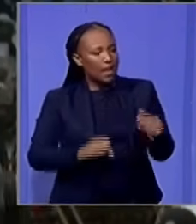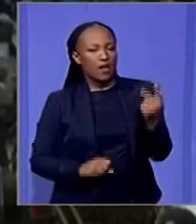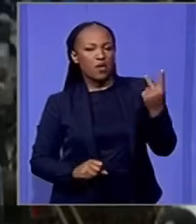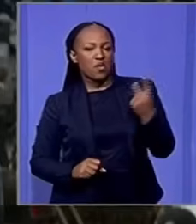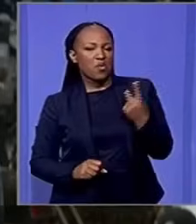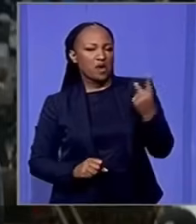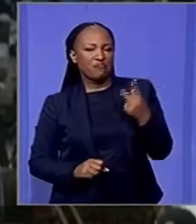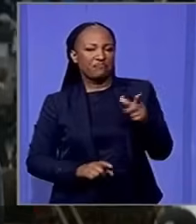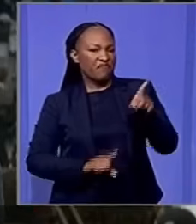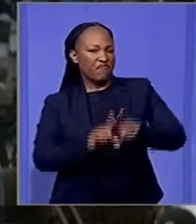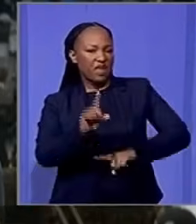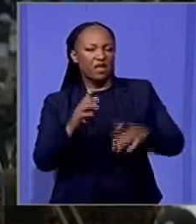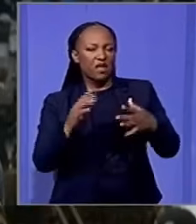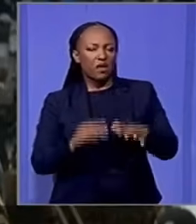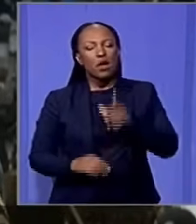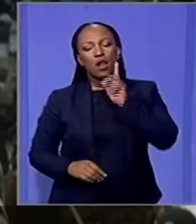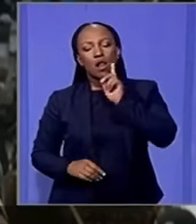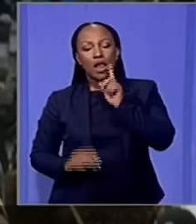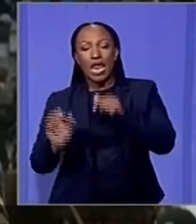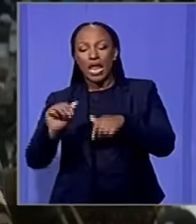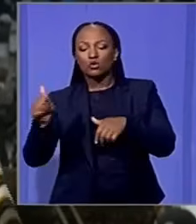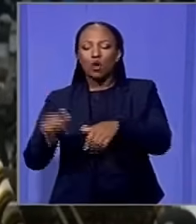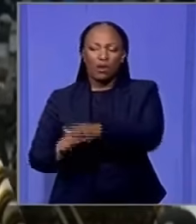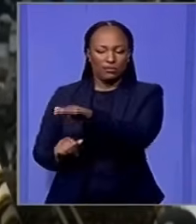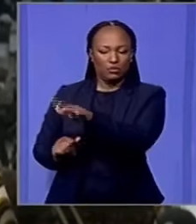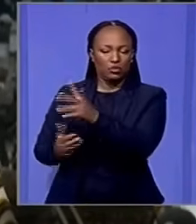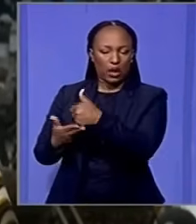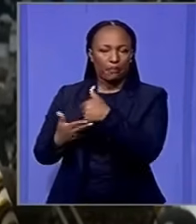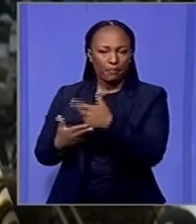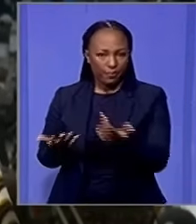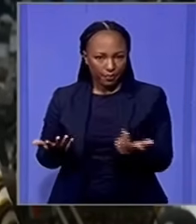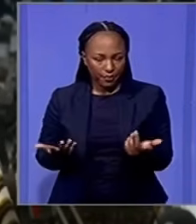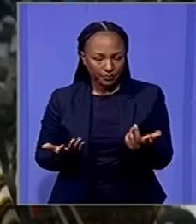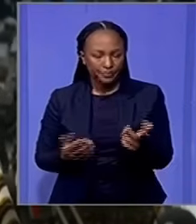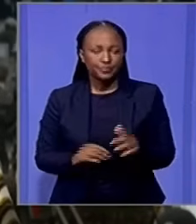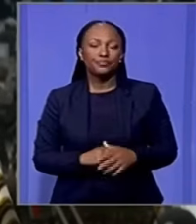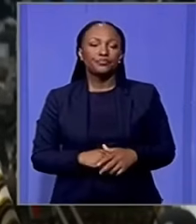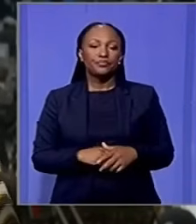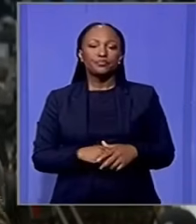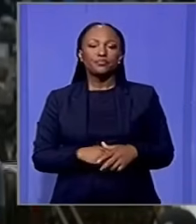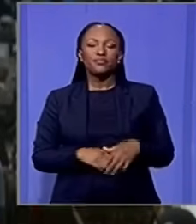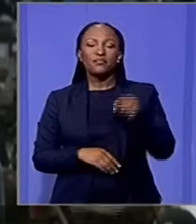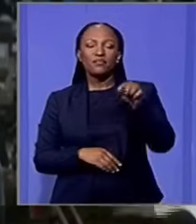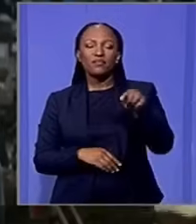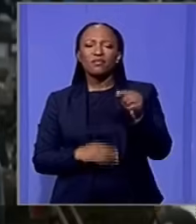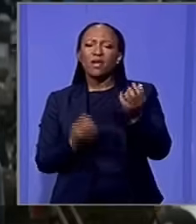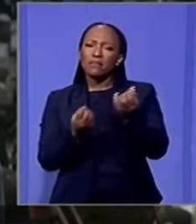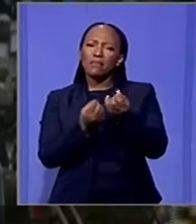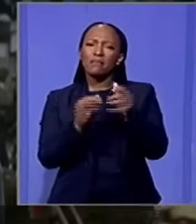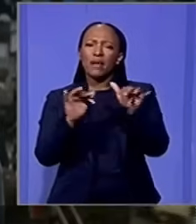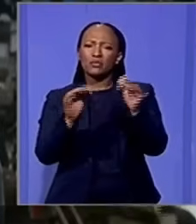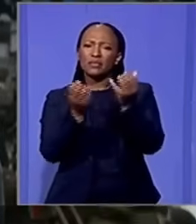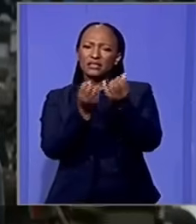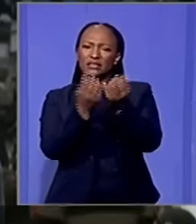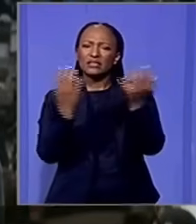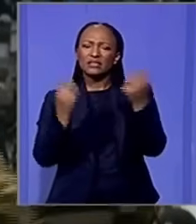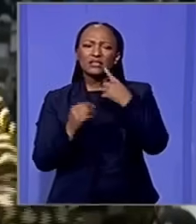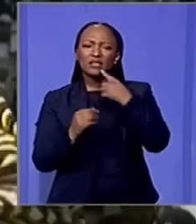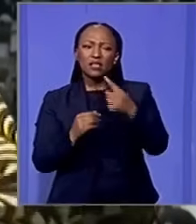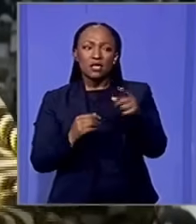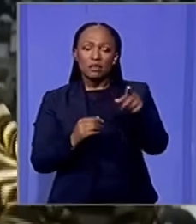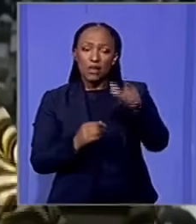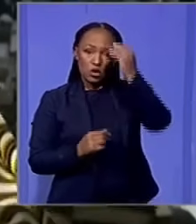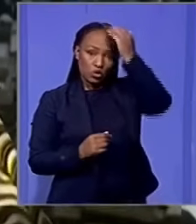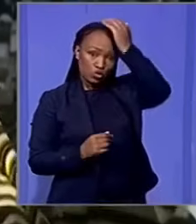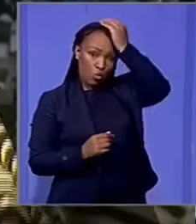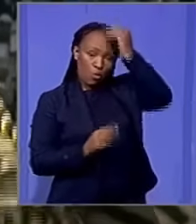re leke boa ka monna ke re bona gore na ka dirang batho ba bantši ba gakantšha kore it's not about Jacob Zuma ke gore